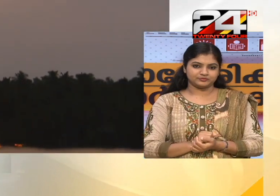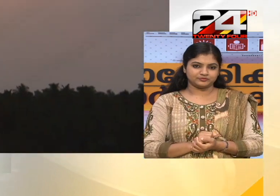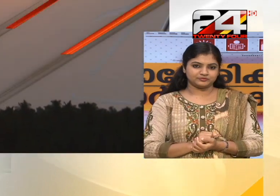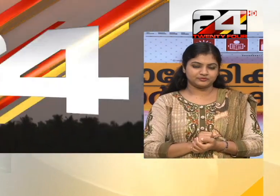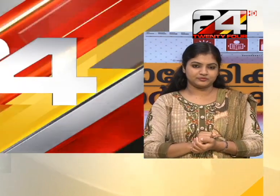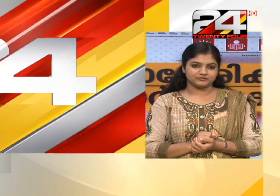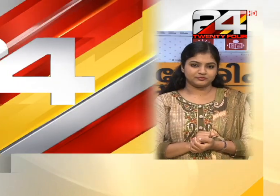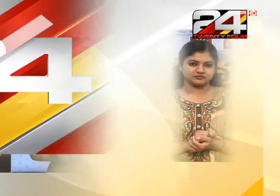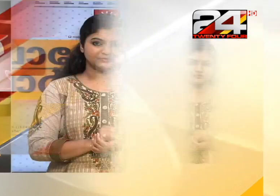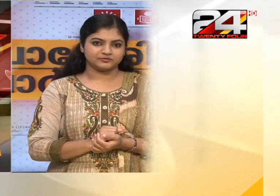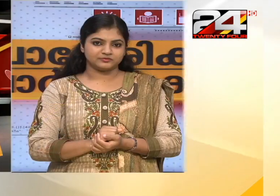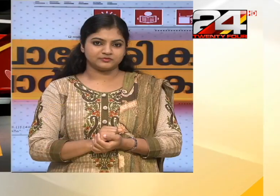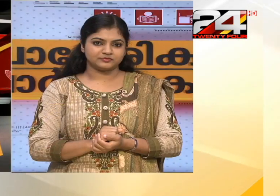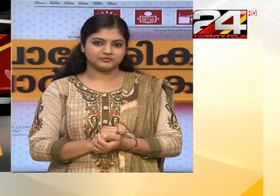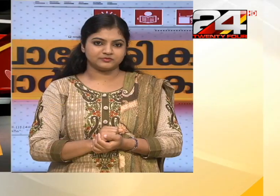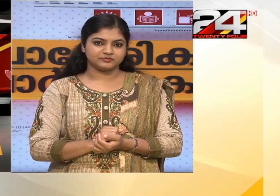24 കാസർഗോഡ്.